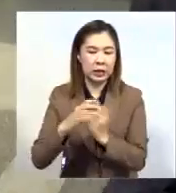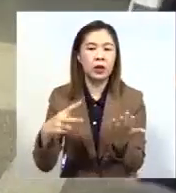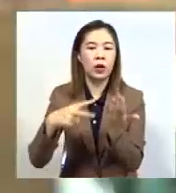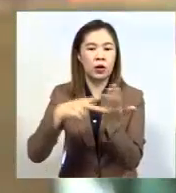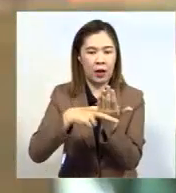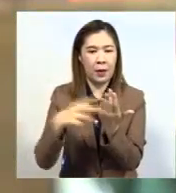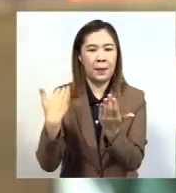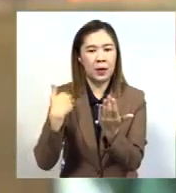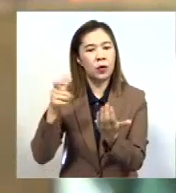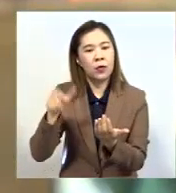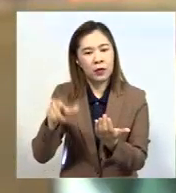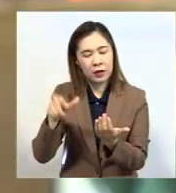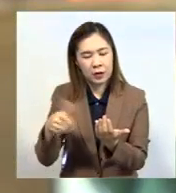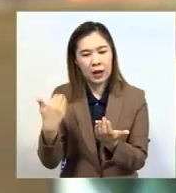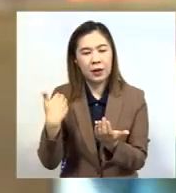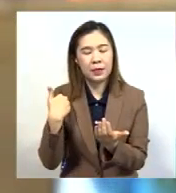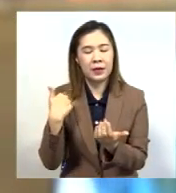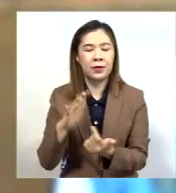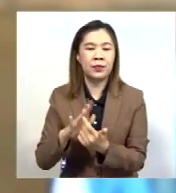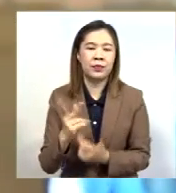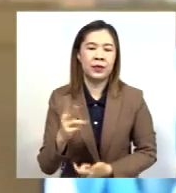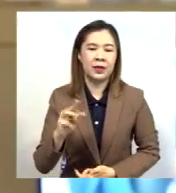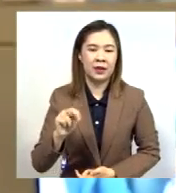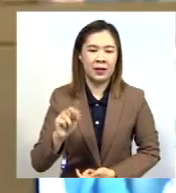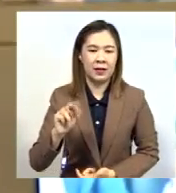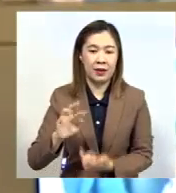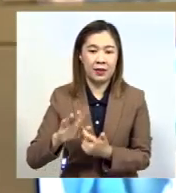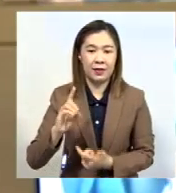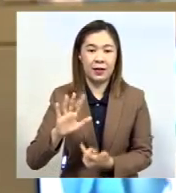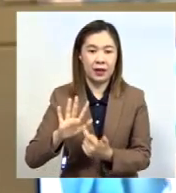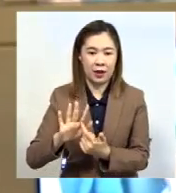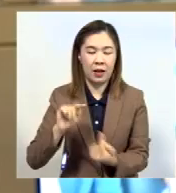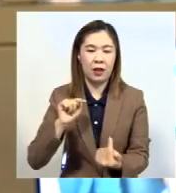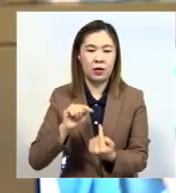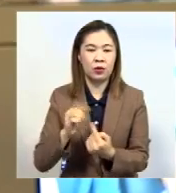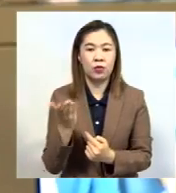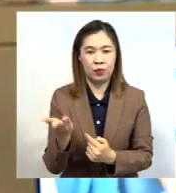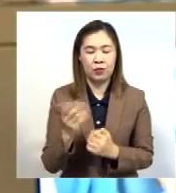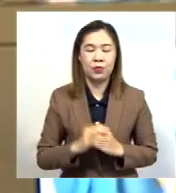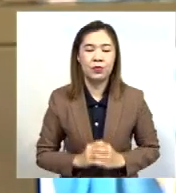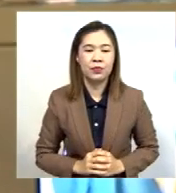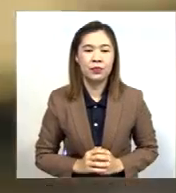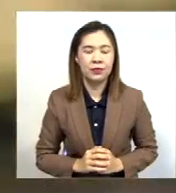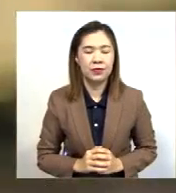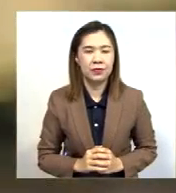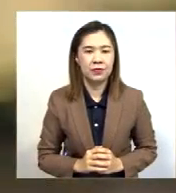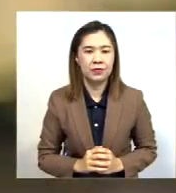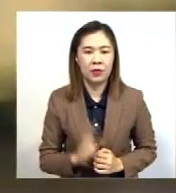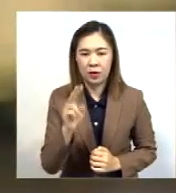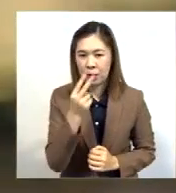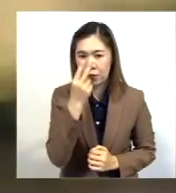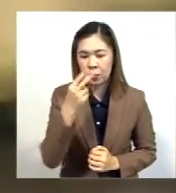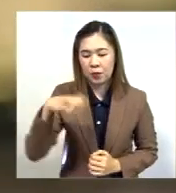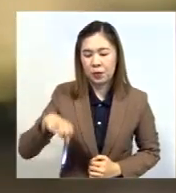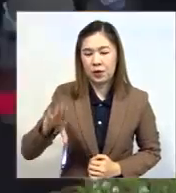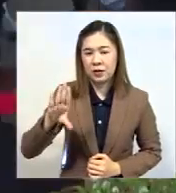Air France, Lufthansa, Air Canada, American Airlines แล้วรวมถึง British Airways ด้วยนะครับขณะเดียวกันไปดูด้านบ